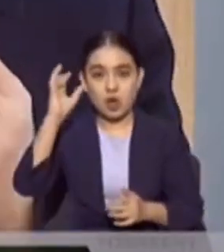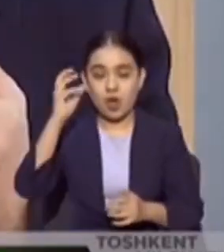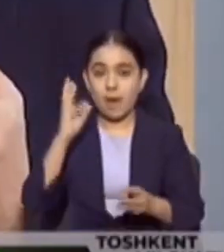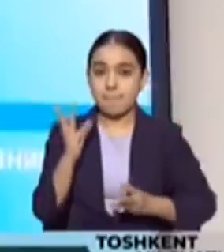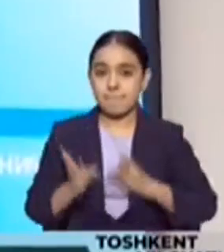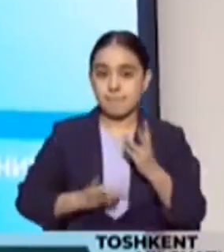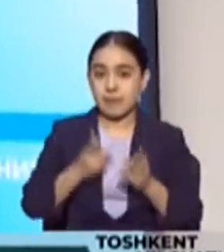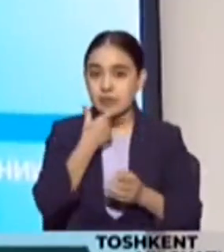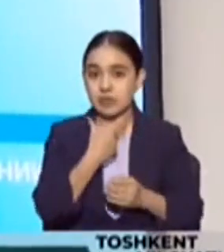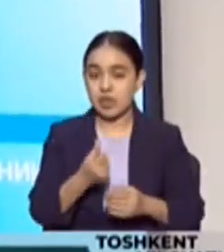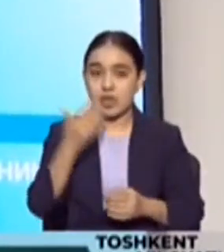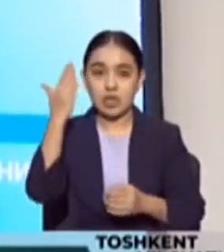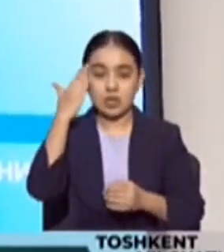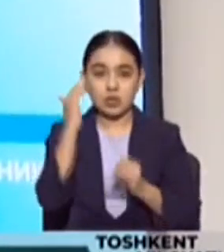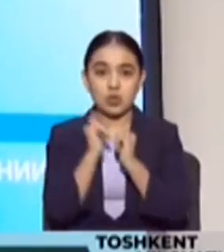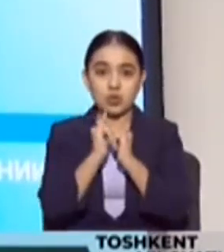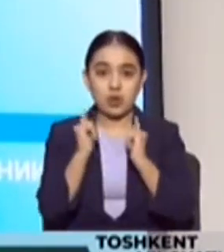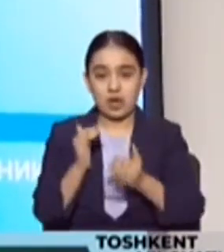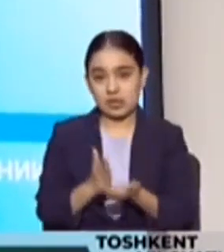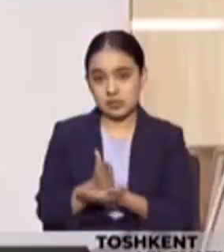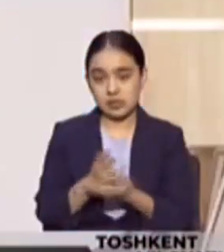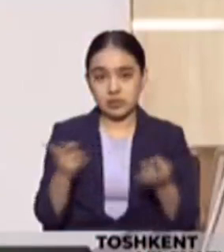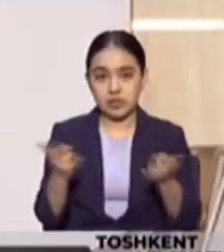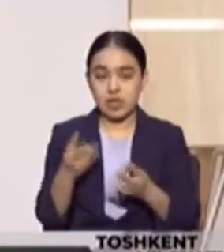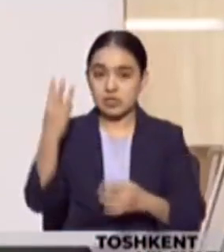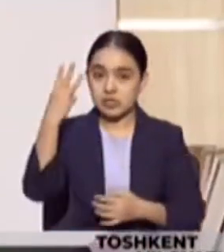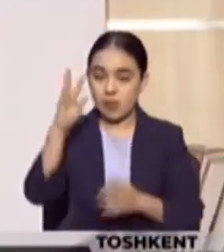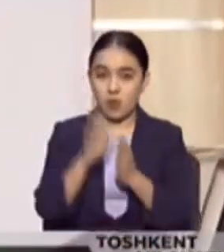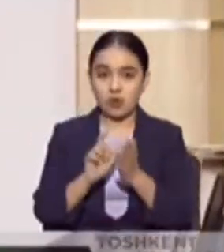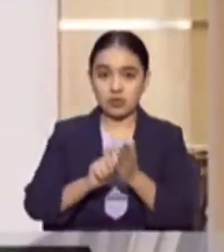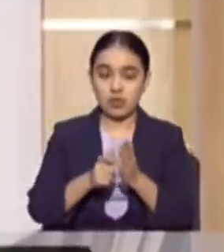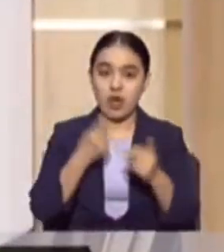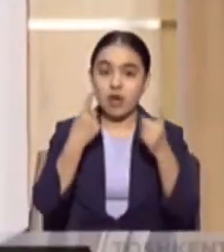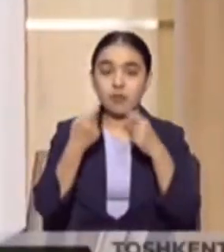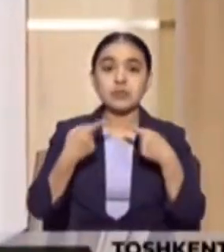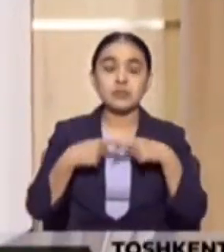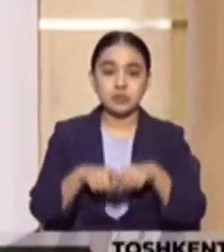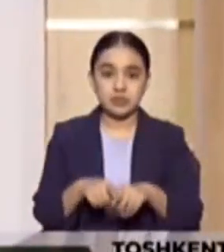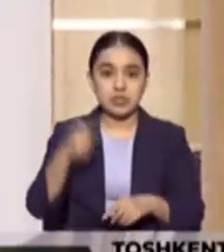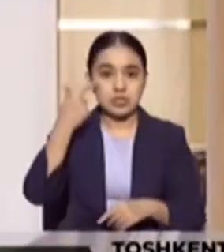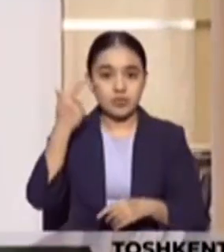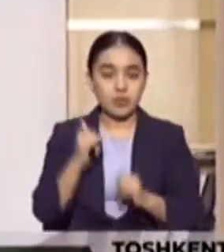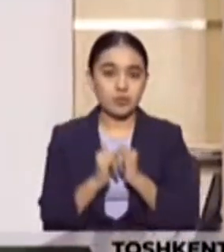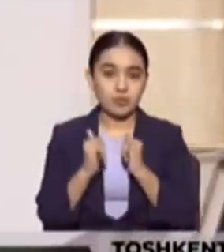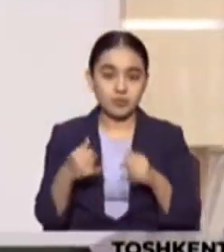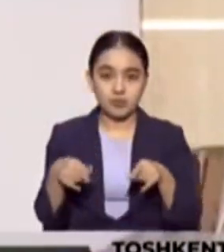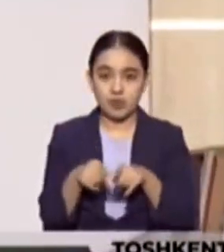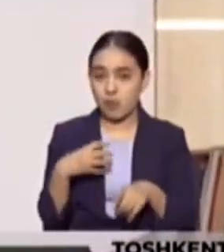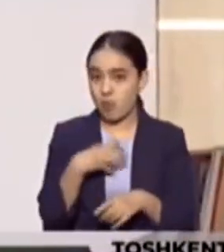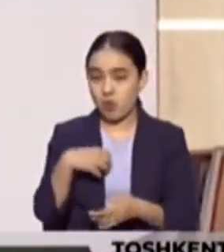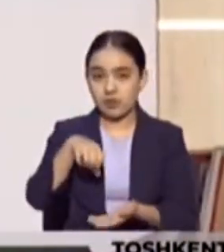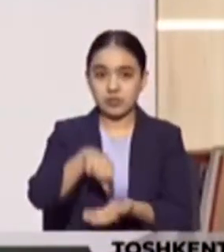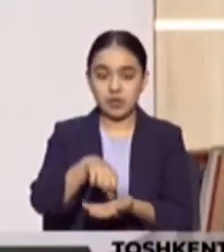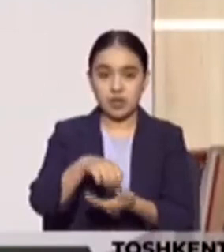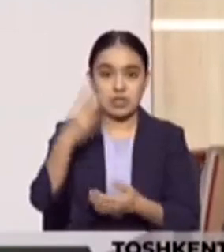emotsional, estetik intellektini rivojlantirish uchun xizmat qilishi lozim. Zamonaviy kutubxona informatsion texnologik savodxonlikni oshirishda ham muhim rol